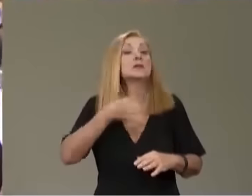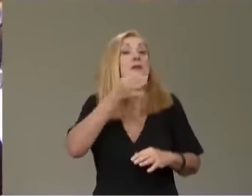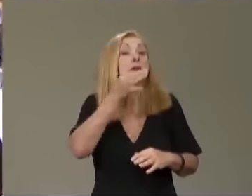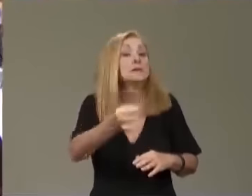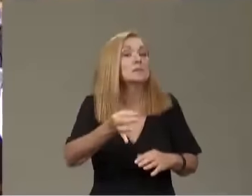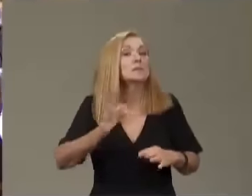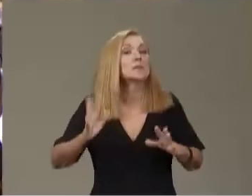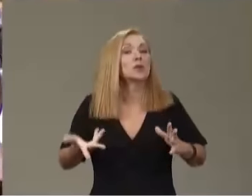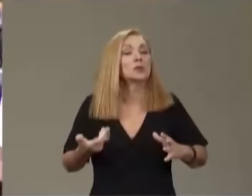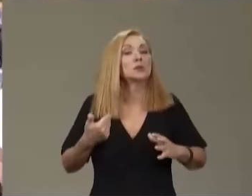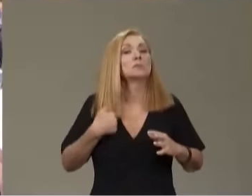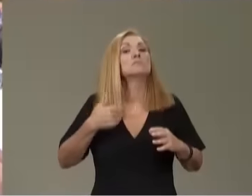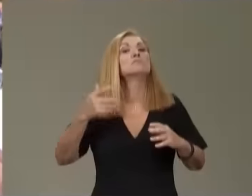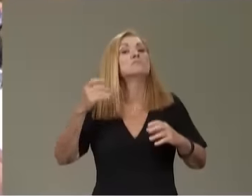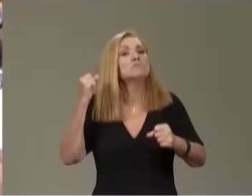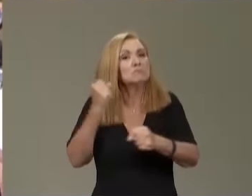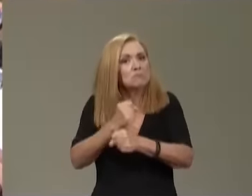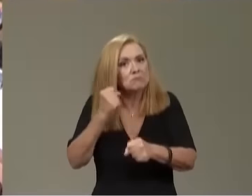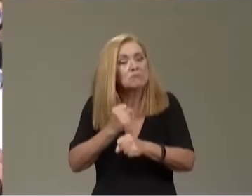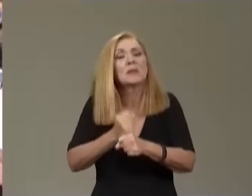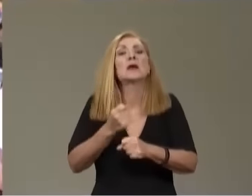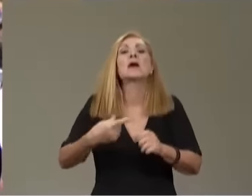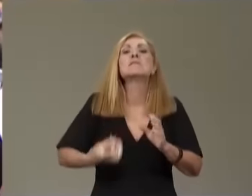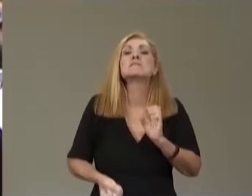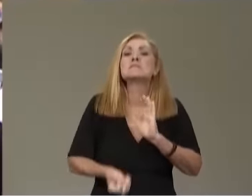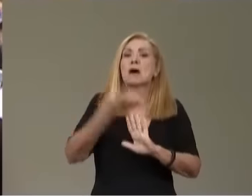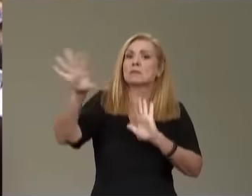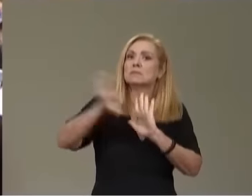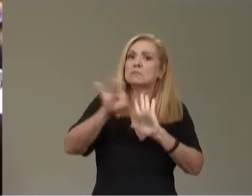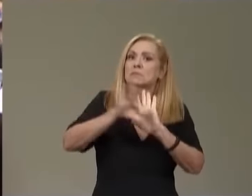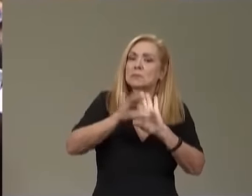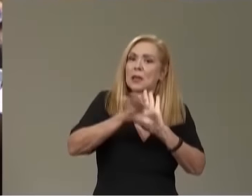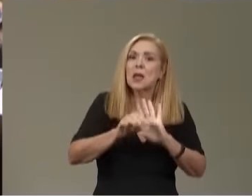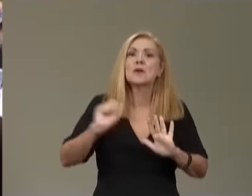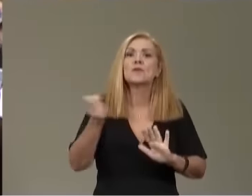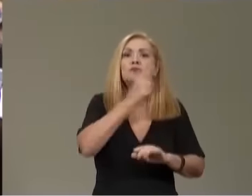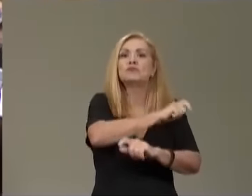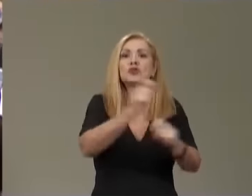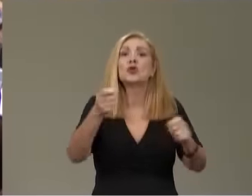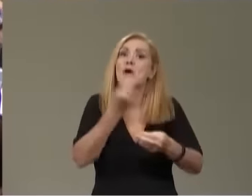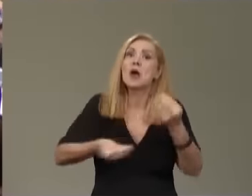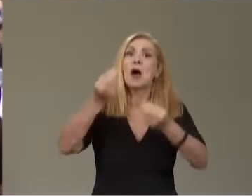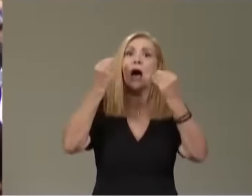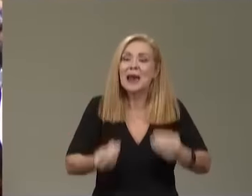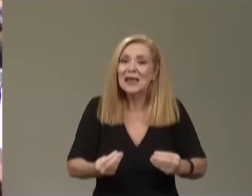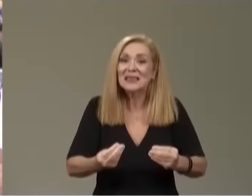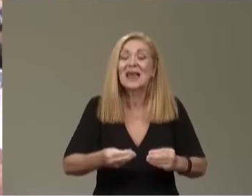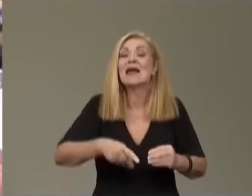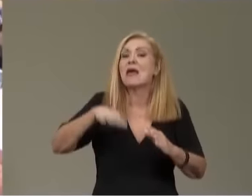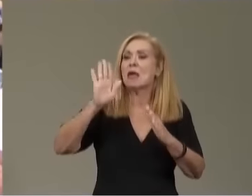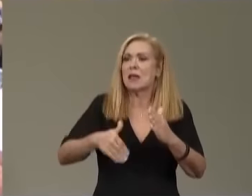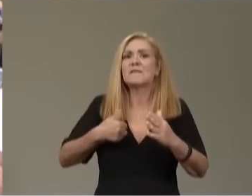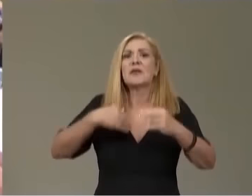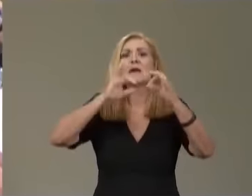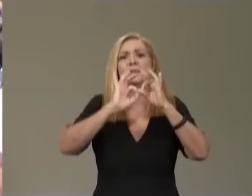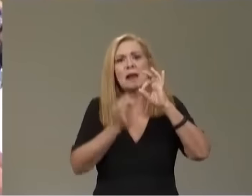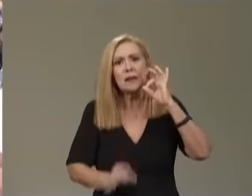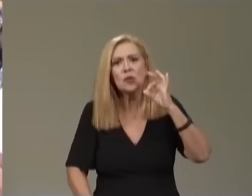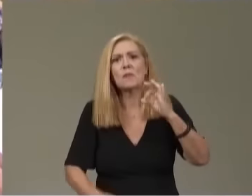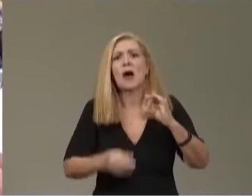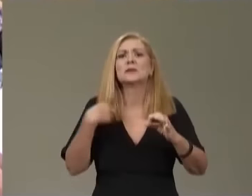θα συνεχίσουμε να δημιουργούμε νέες θέσεις εργασίας με καλύτερους μισθούς. Και τα τελευταία στοιχεία της Εργάνης δείχνουν